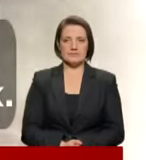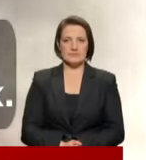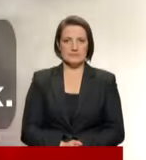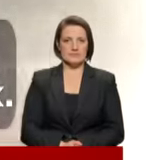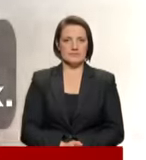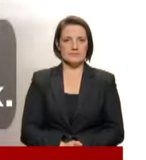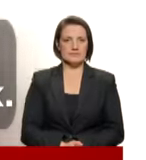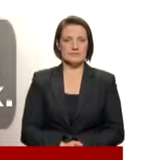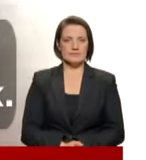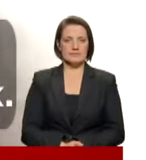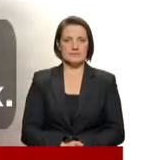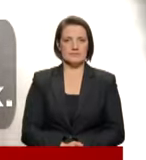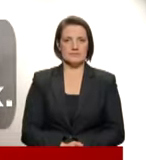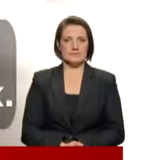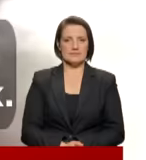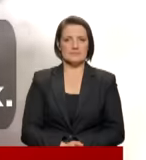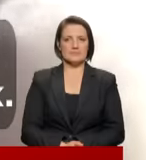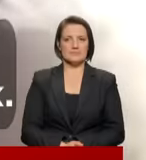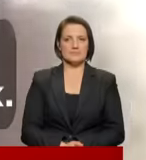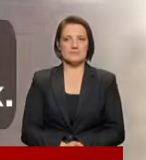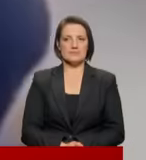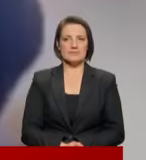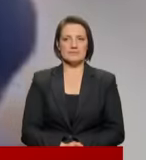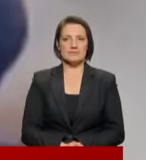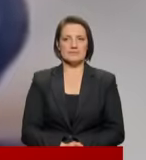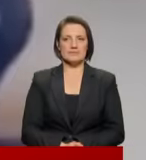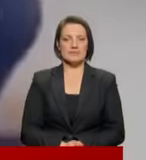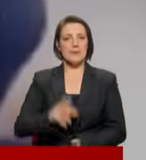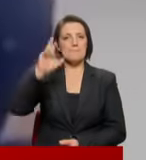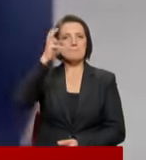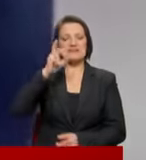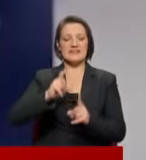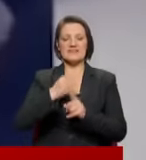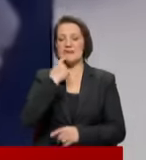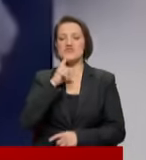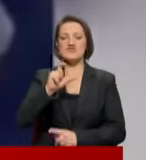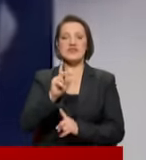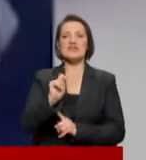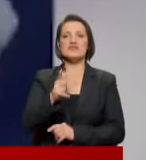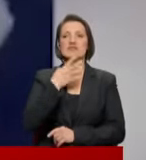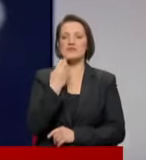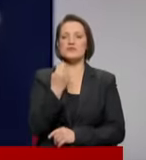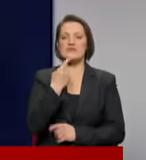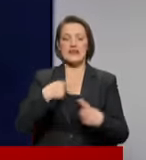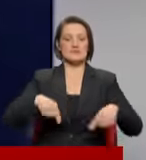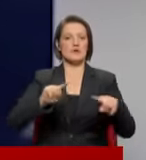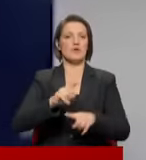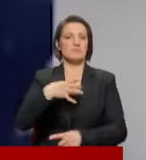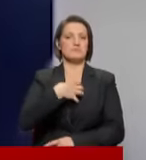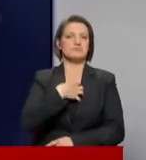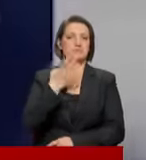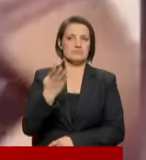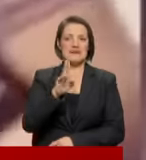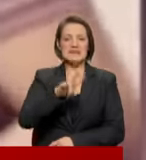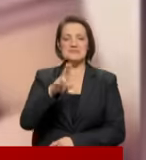ağırlaştırılmış müebbet alsın. Başka bir şey istemiyorum. Ancak o zaman içimiz rahat edecek. Manisa'nın Demirci ilçesinde güzellik salonu vardı Yeşim